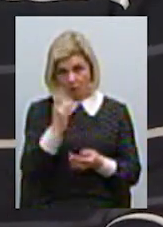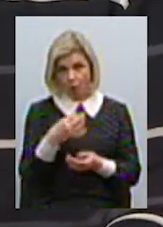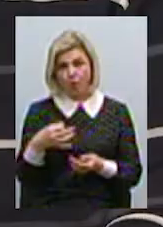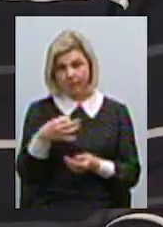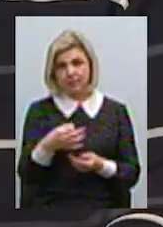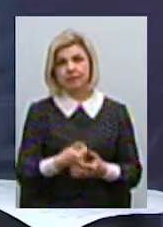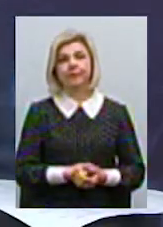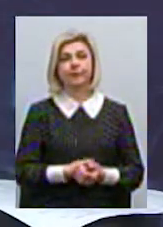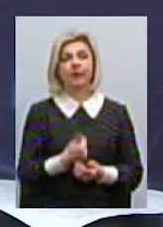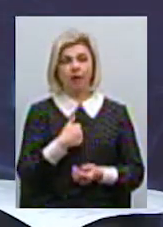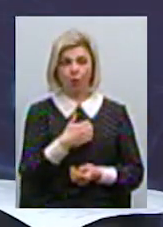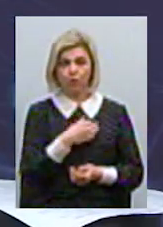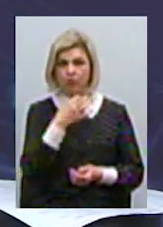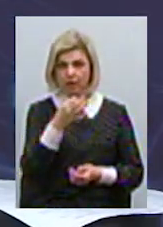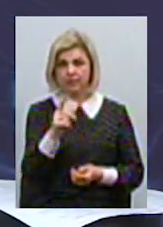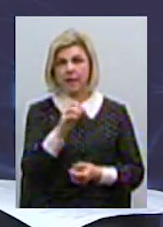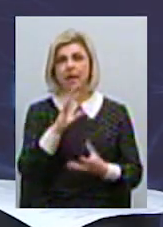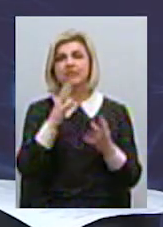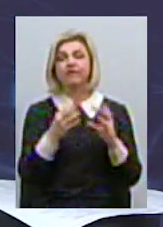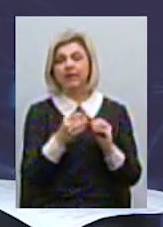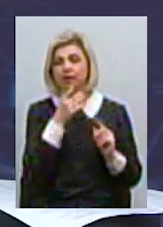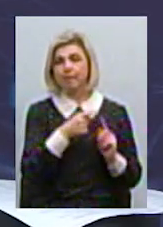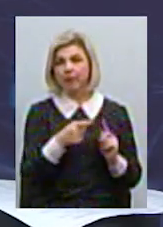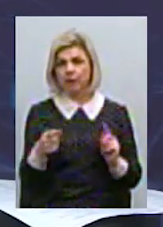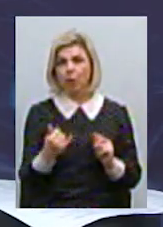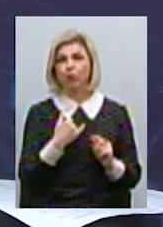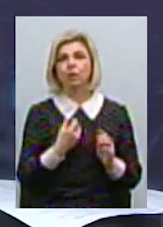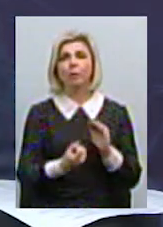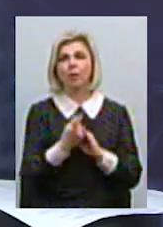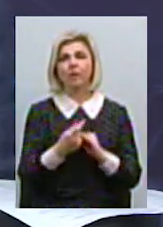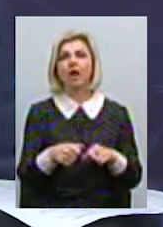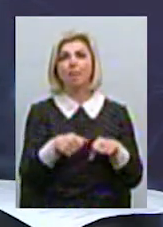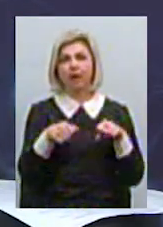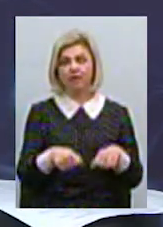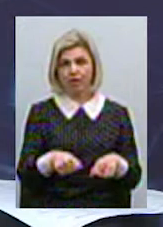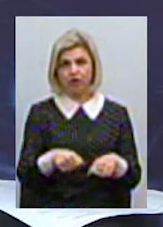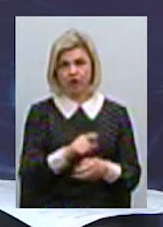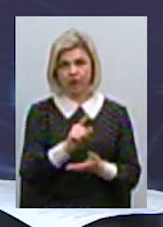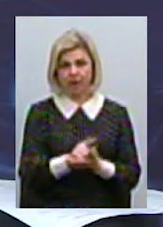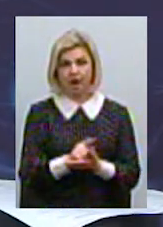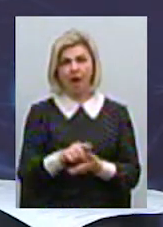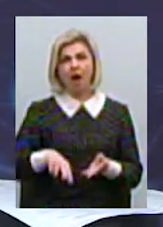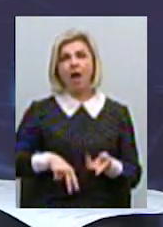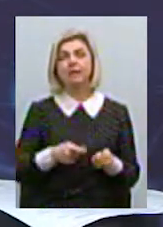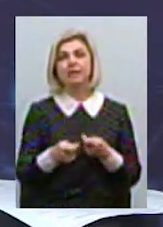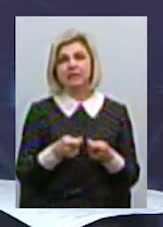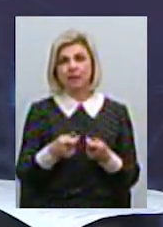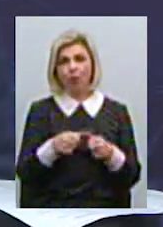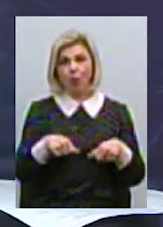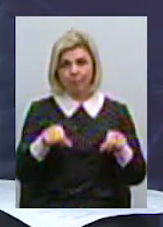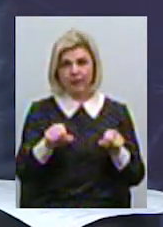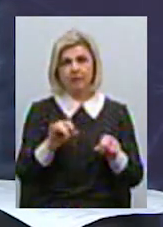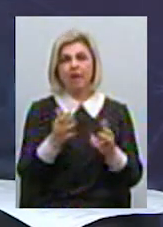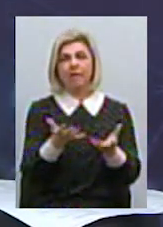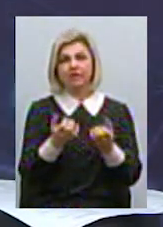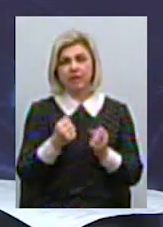Значить, я хочу сказати, що за звітний період, коли у нас з'явилися саме повноваження роботи адміністративної комісії і притягати, розглядати питання